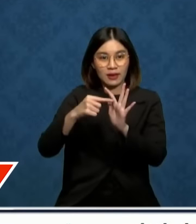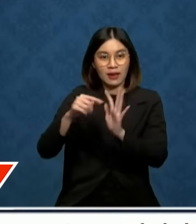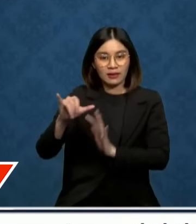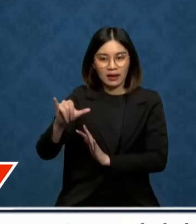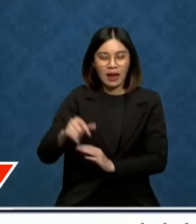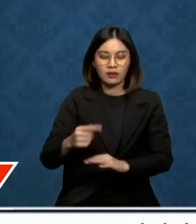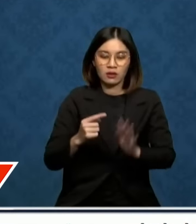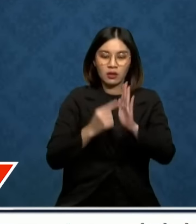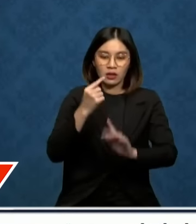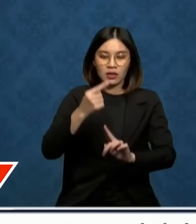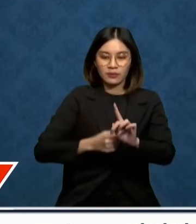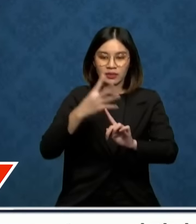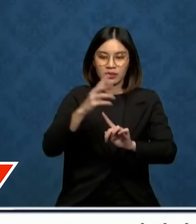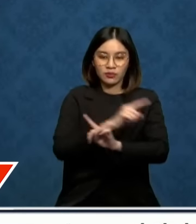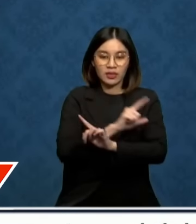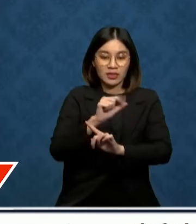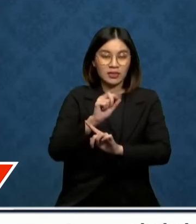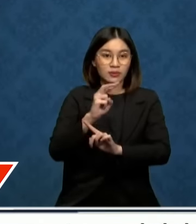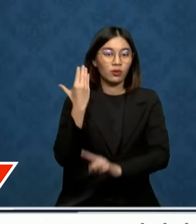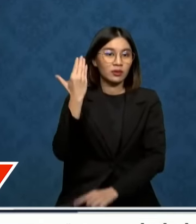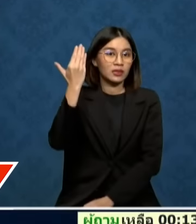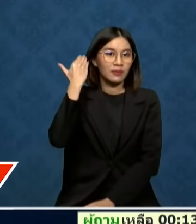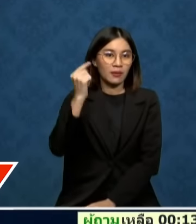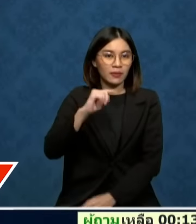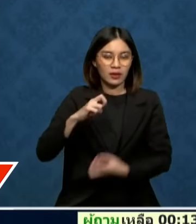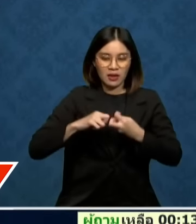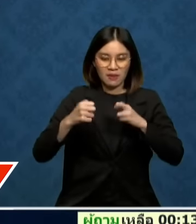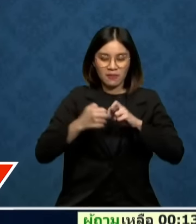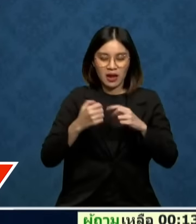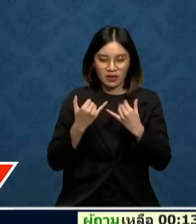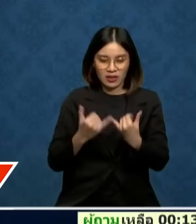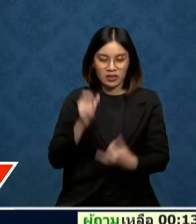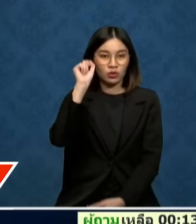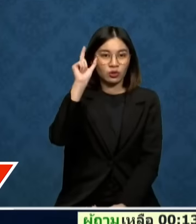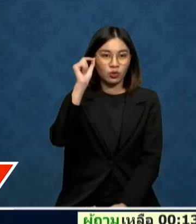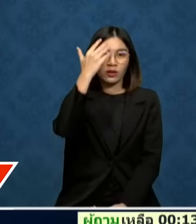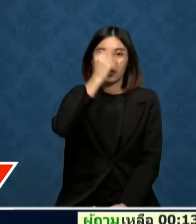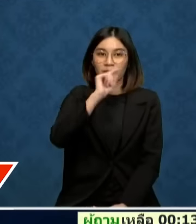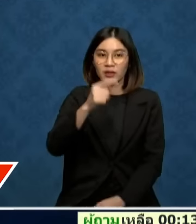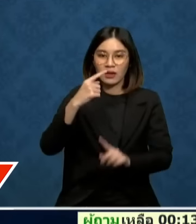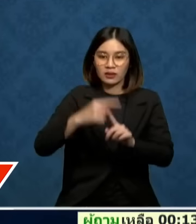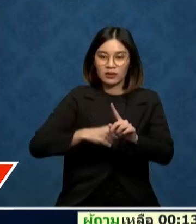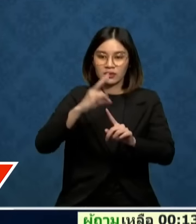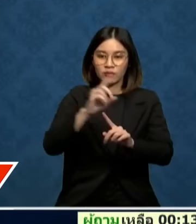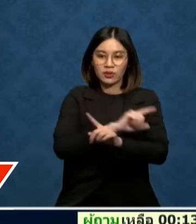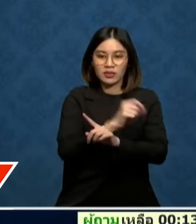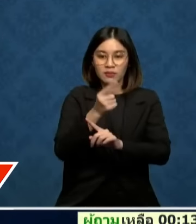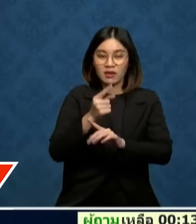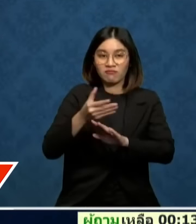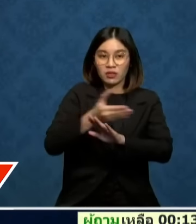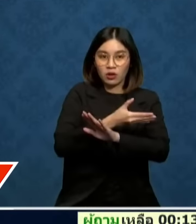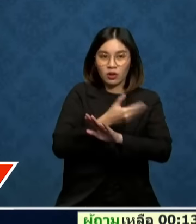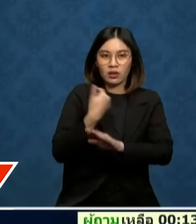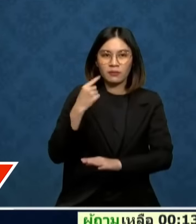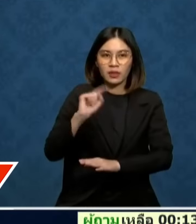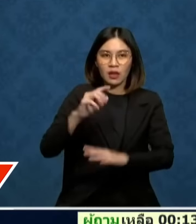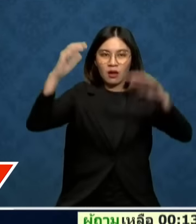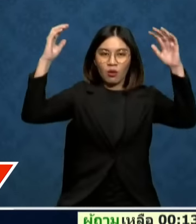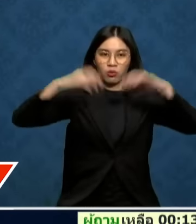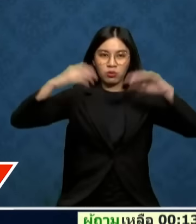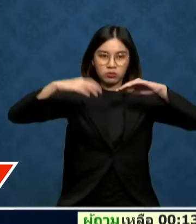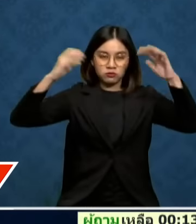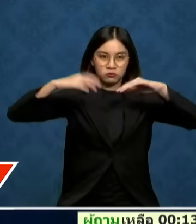เมื่อวันที่22เมษายนที่ผ่านมาครับและปัญหาที่ทำให้เรื่องนี้ต้องเร่งด่วนขึ้นมาเพราะวันที่11กรกฎาคมที่ผ่านมาครับได้เกิดเหตุฝนตก